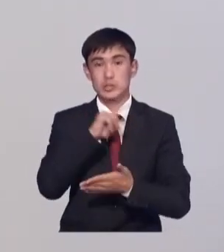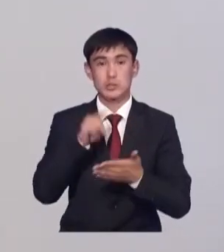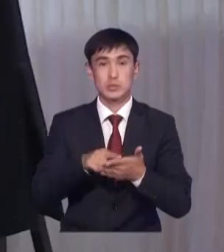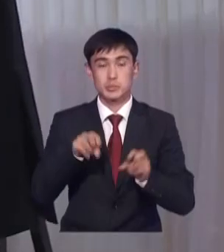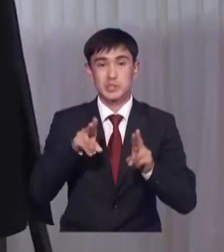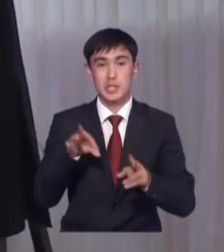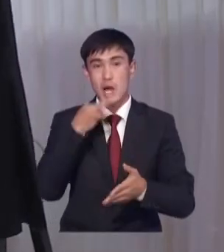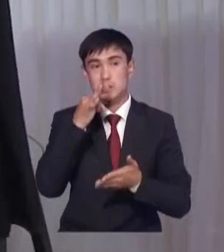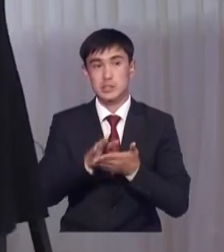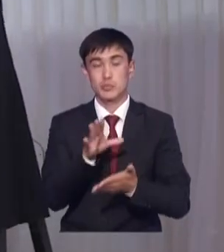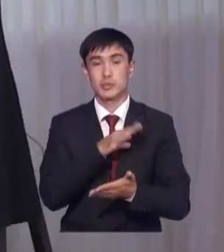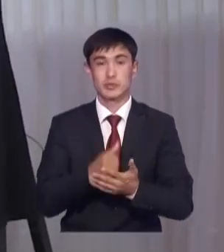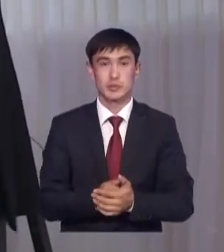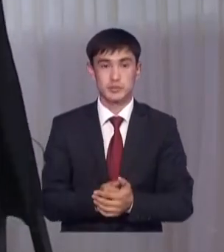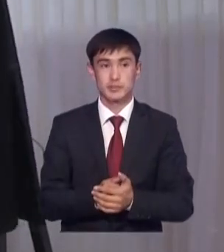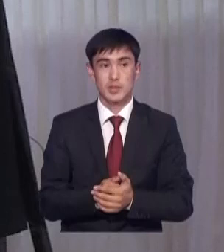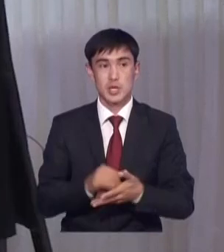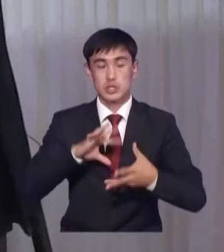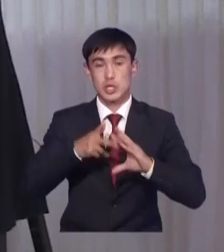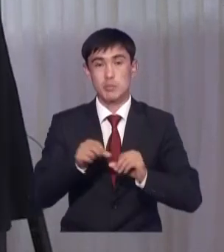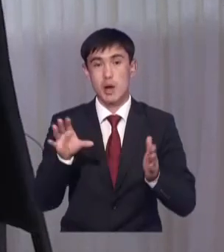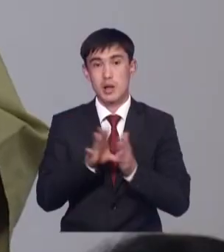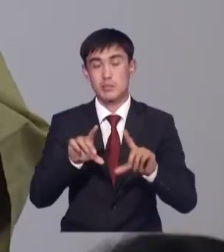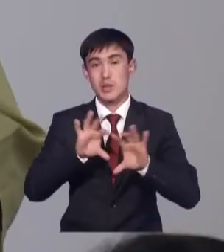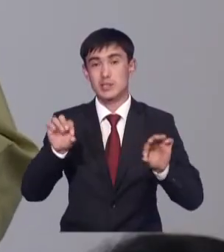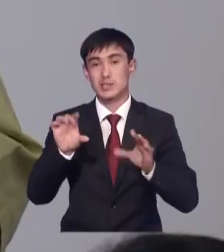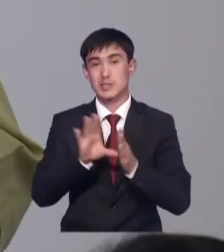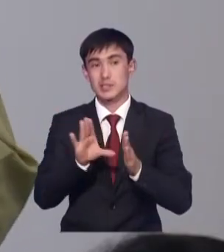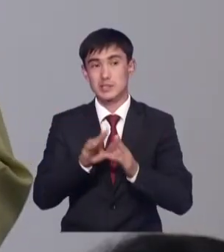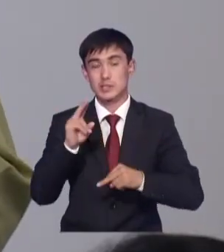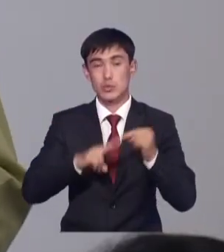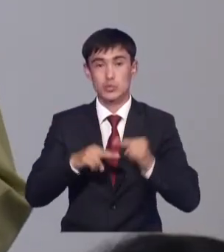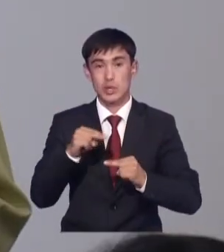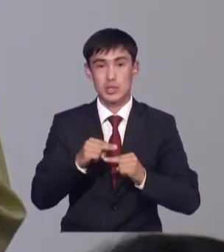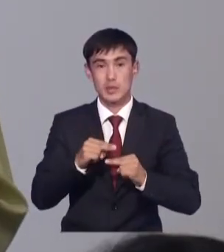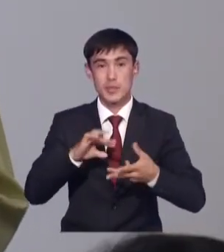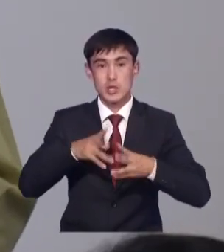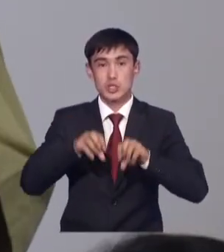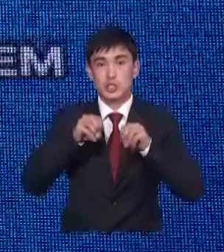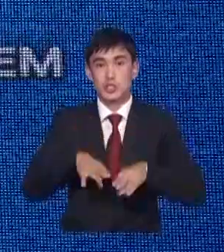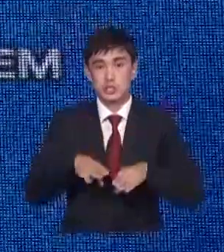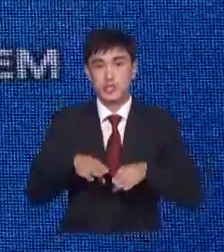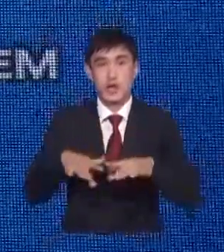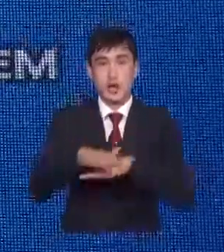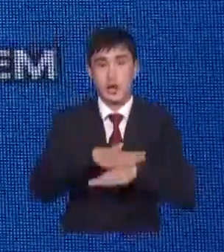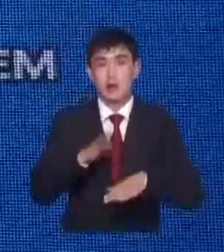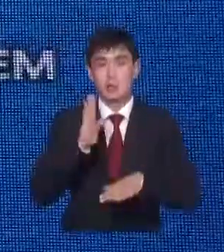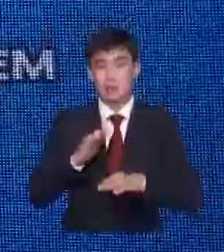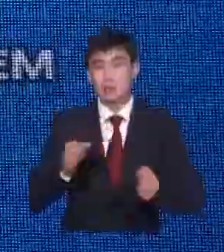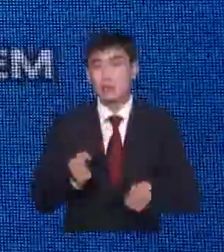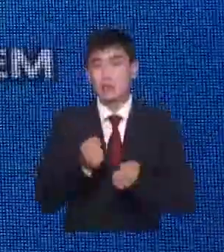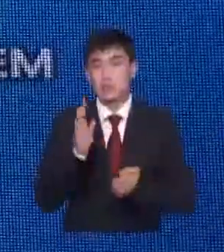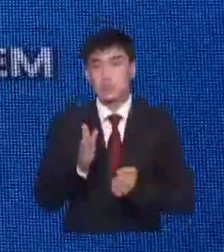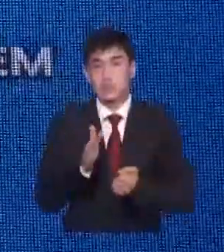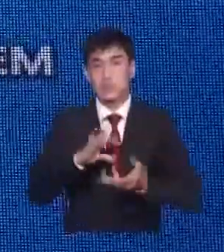сарапшылар ашық әрі нақты жауап беріп отырды. Жалпы атом электр станциясын салу туралы түпкілікті шешімді халық қабылдайды. Яғни осы күзде